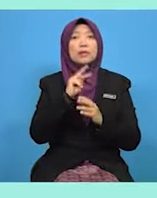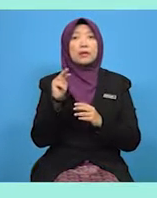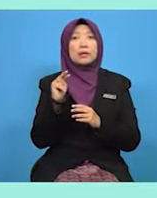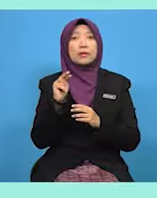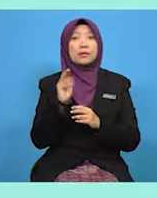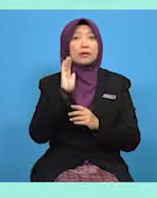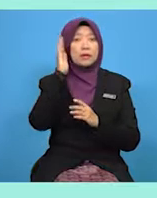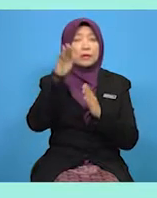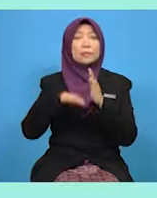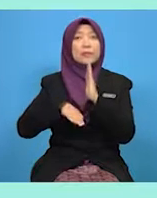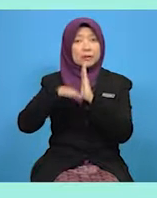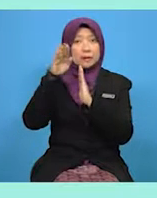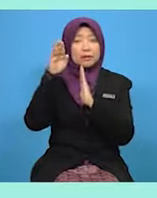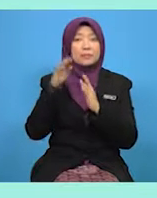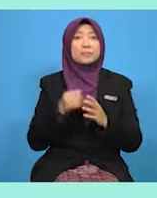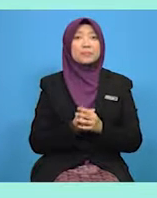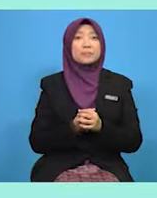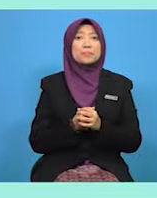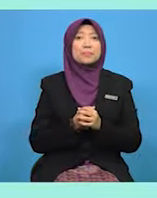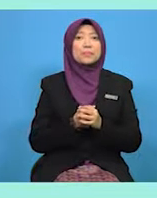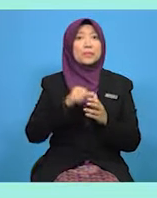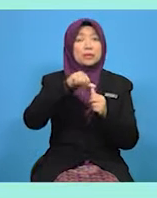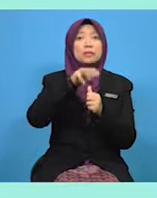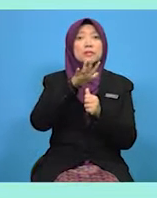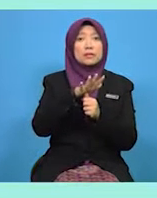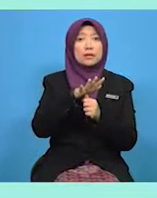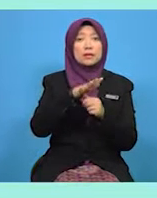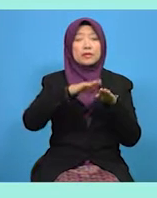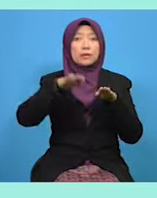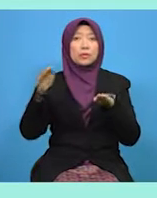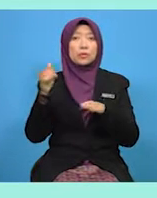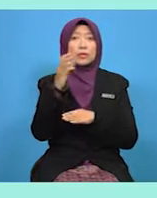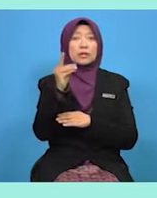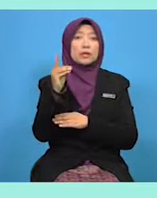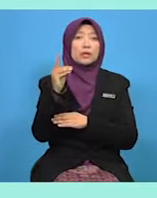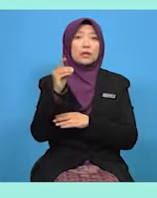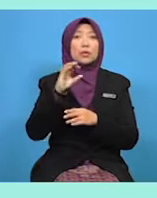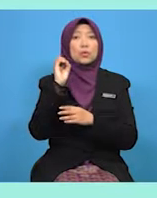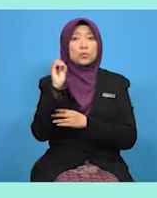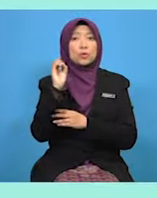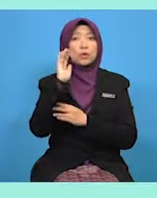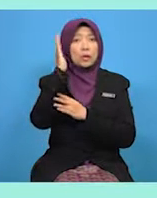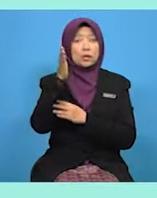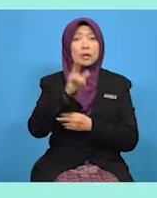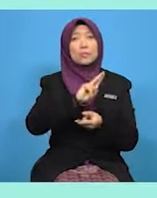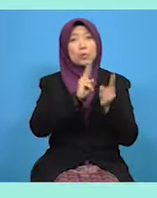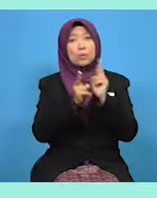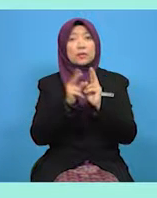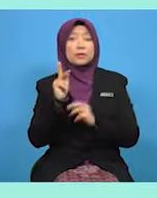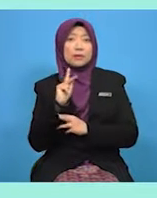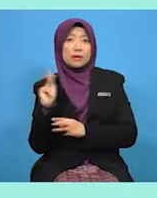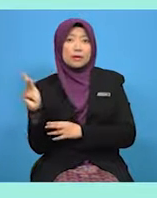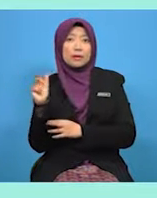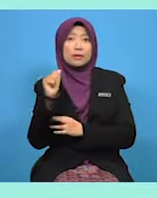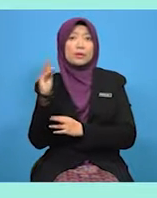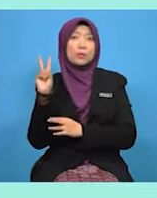juga meningkat. Kesannya, kelo AD kosong akan beralih ke kanan, ke AD